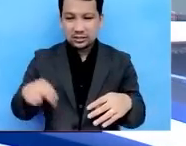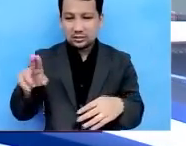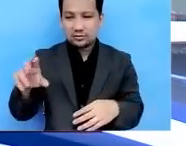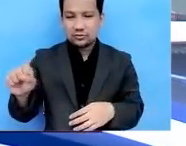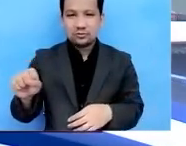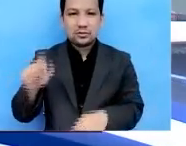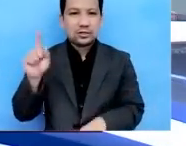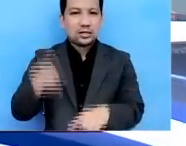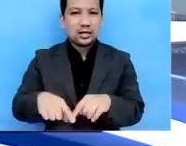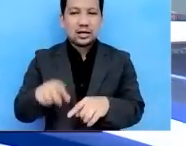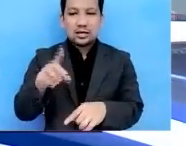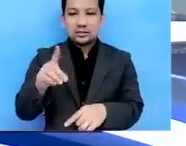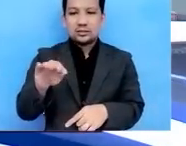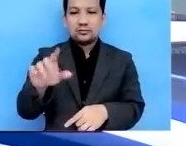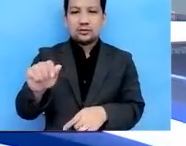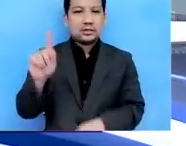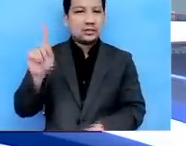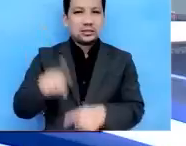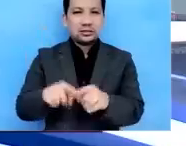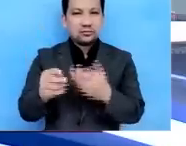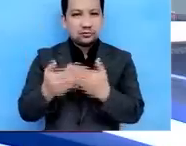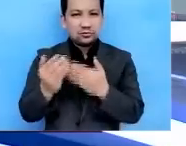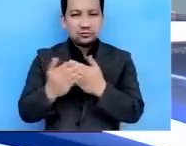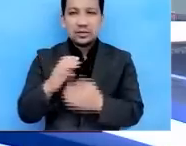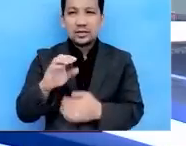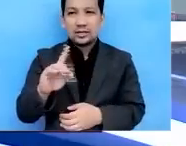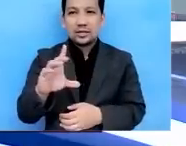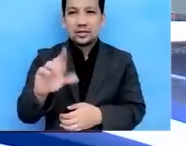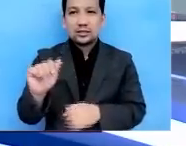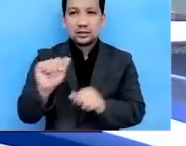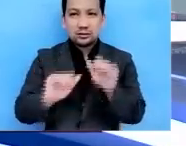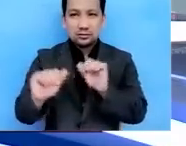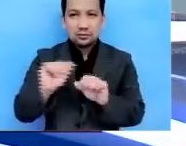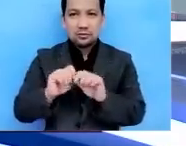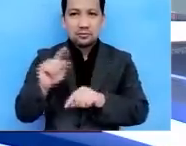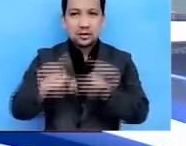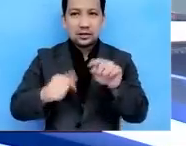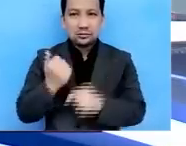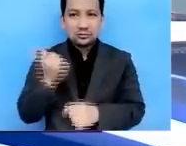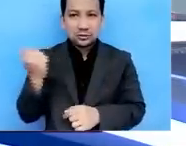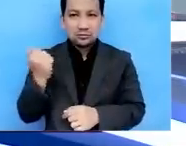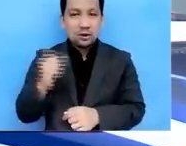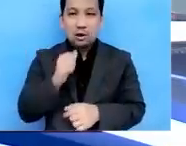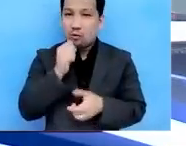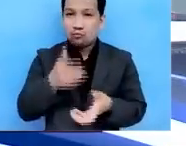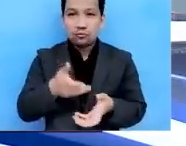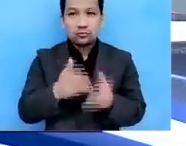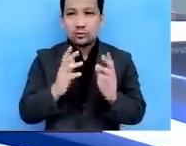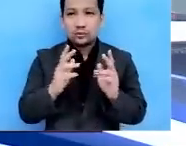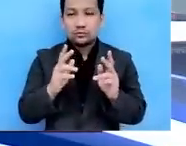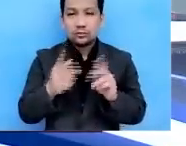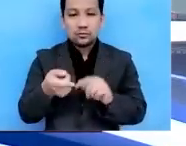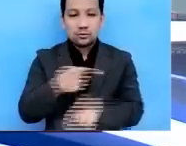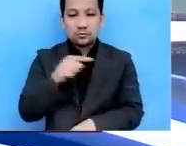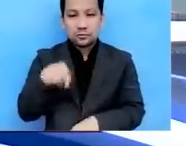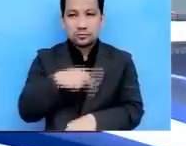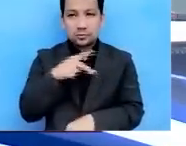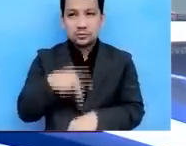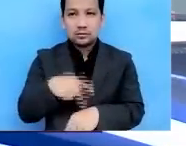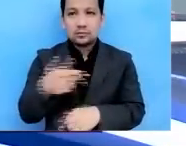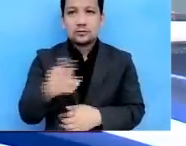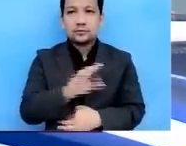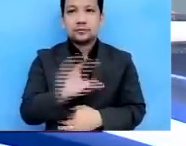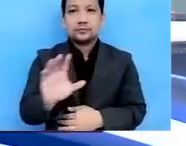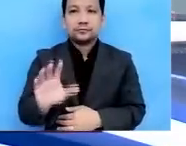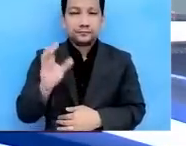magagamit ng Amerika ang mga EDCA sites sa kanilang aktibidad sa ibang bansa nang walang permiso mula sa atin. Nasa frontline ng balitang yan